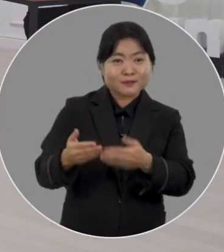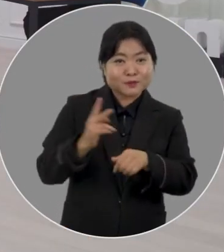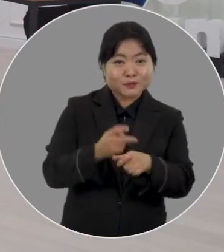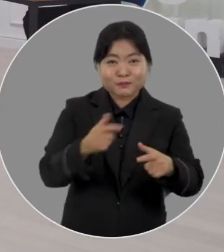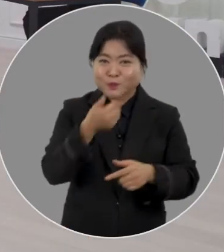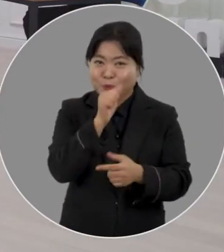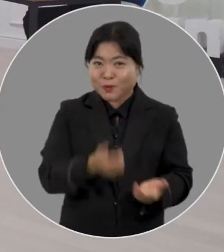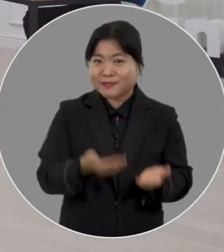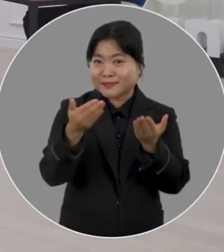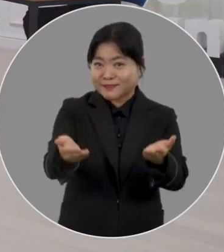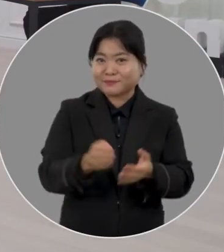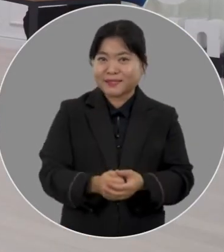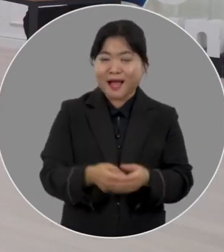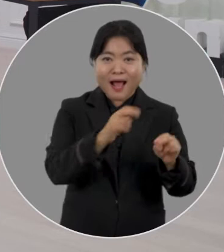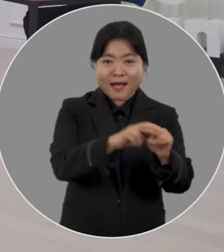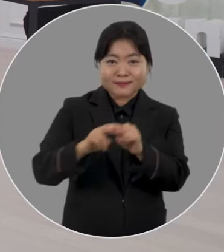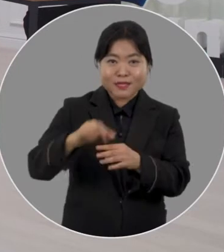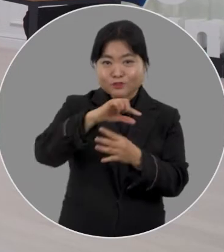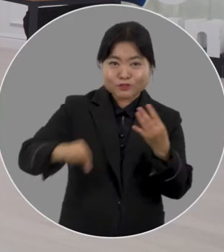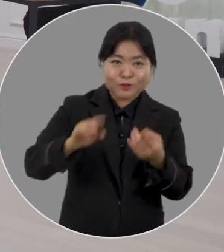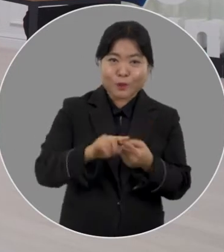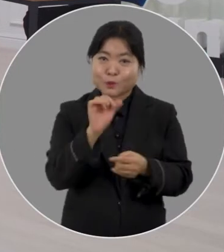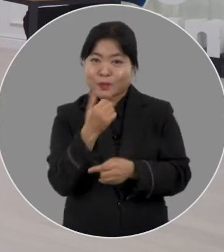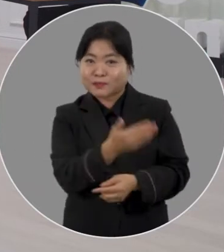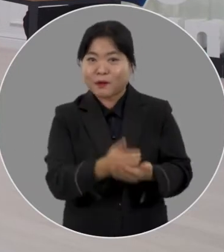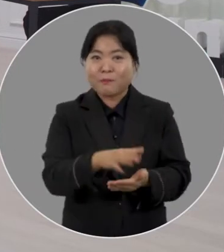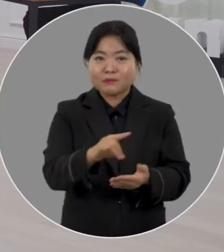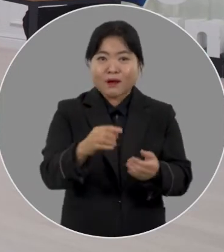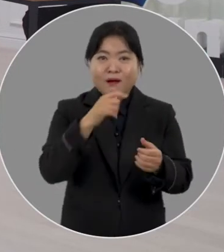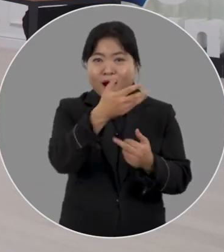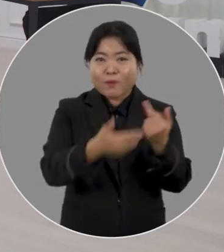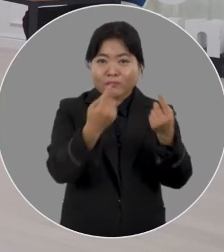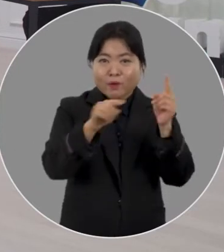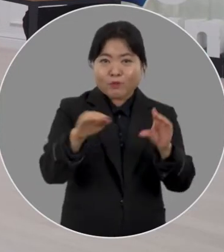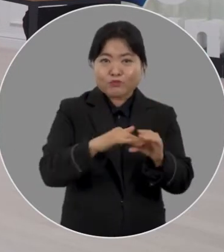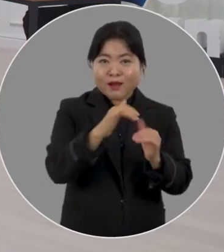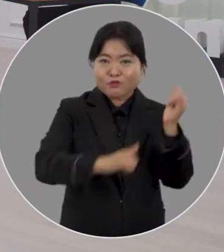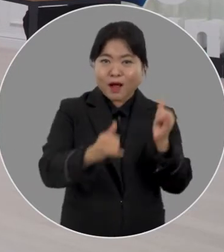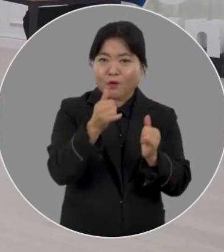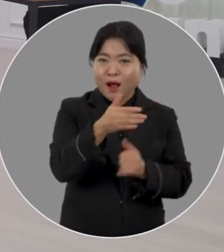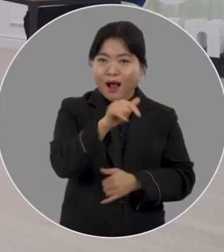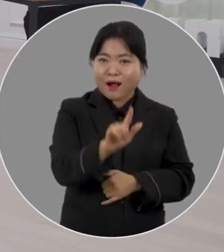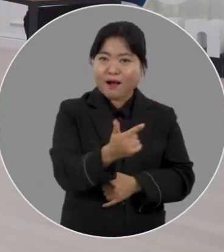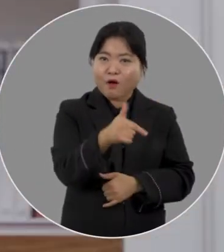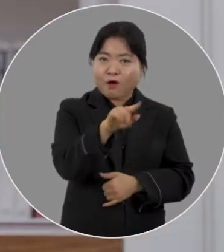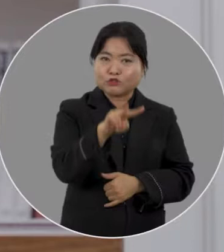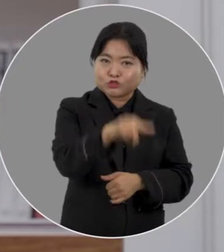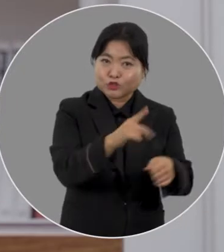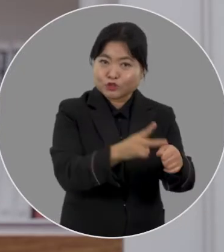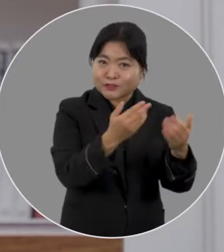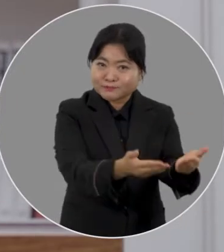교수님들 소개해드리도록 하겠습니다. 앉은 자리 순서로 소개하겠습니다. 먼저 강원대학교 문화인류학과 한건수 교수님